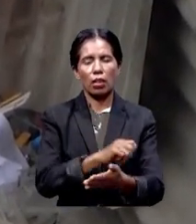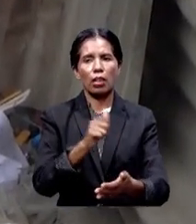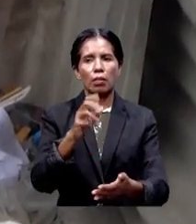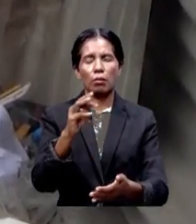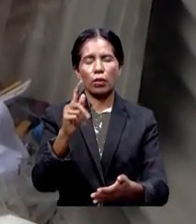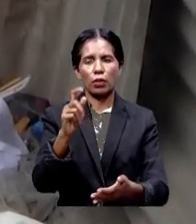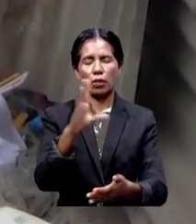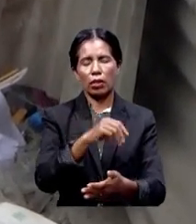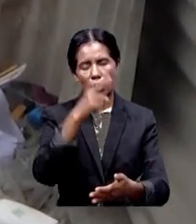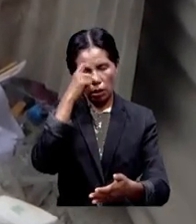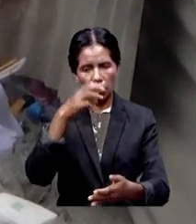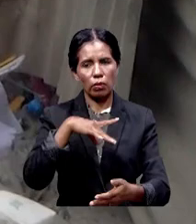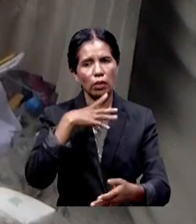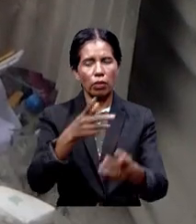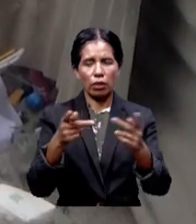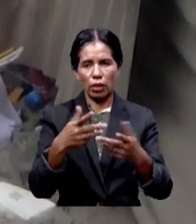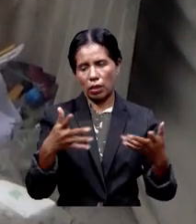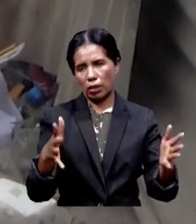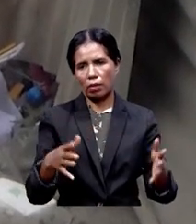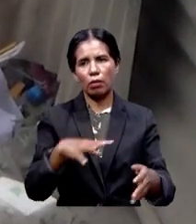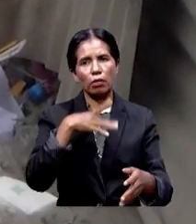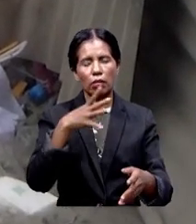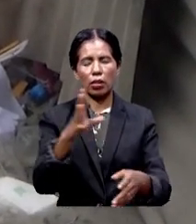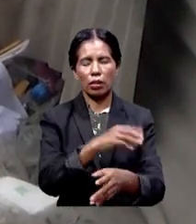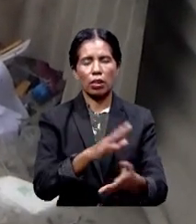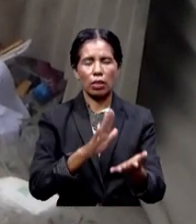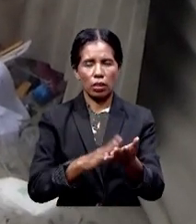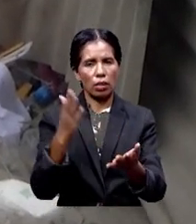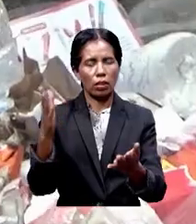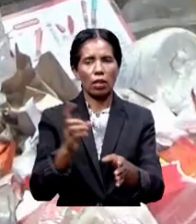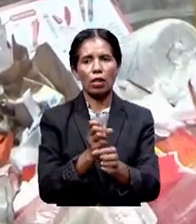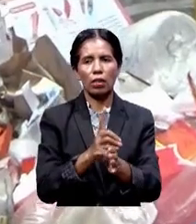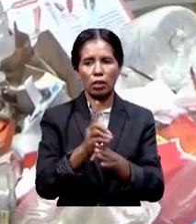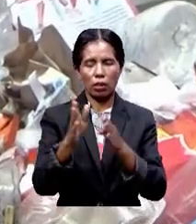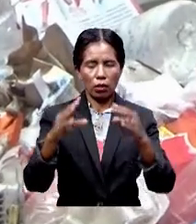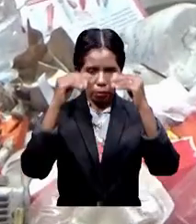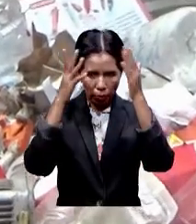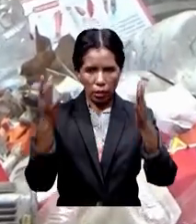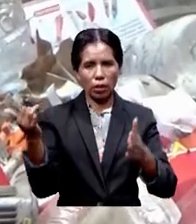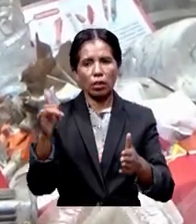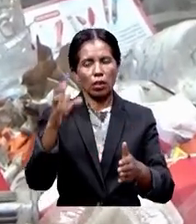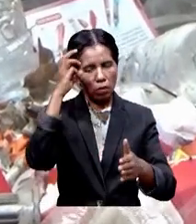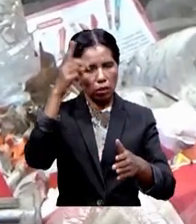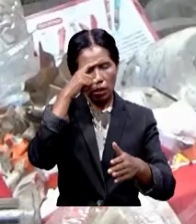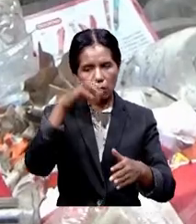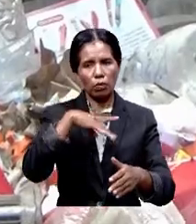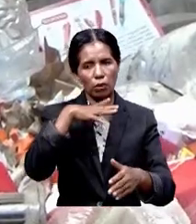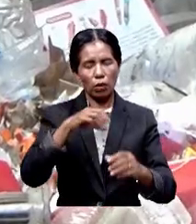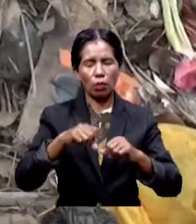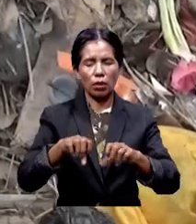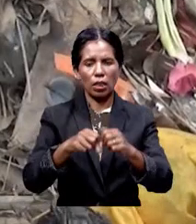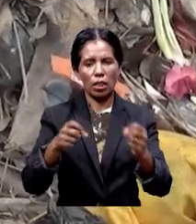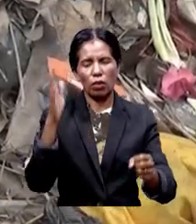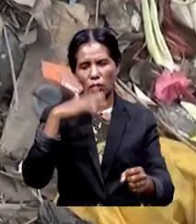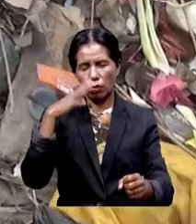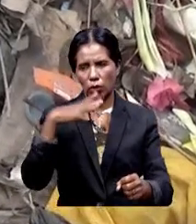tamba liseira la iha. Lisu nebe naklekar iha redor escola refere, halo diretor no profesor Sira Prekupa, tamba lisu balung komesa dodok no is,